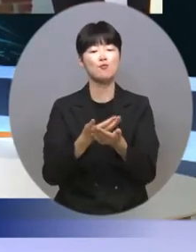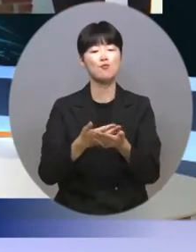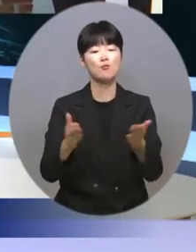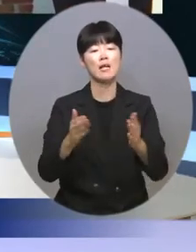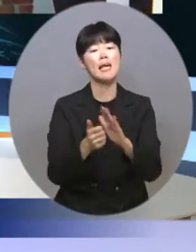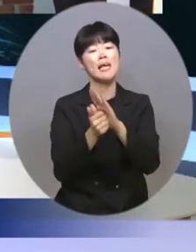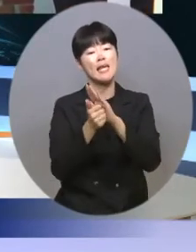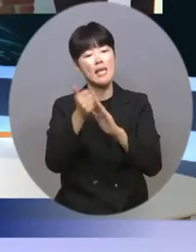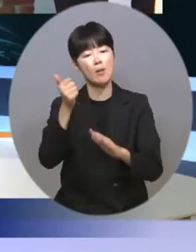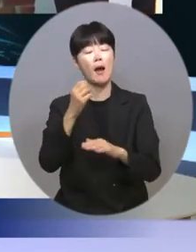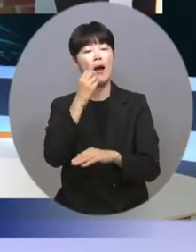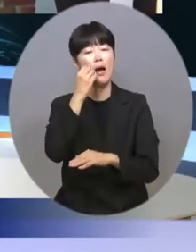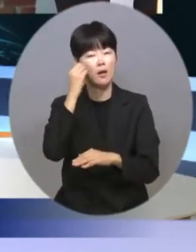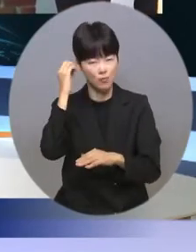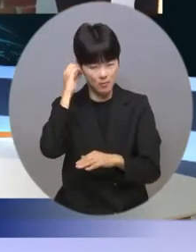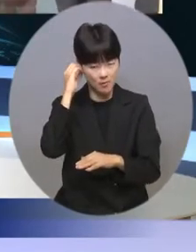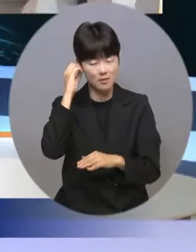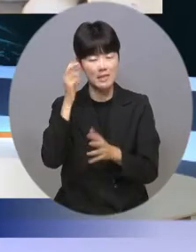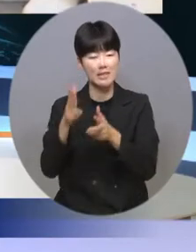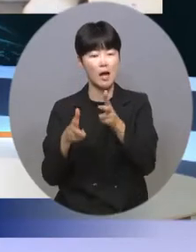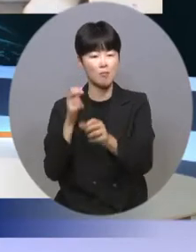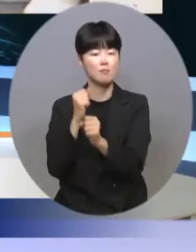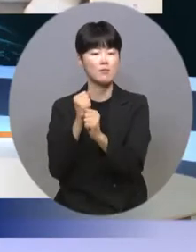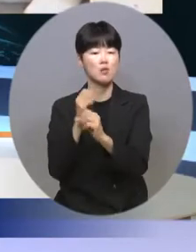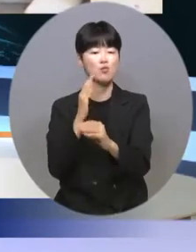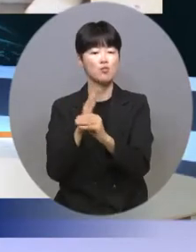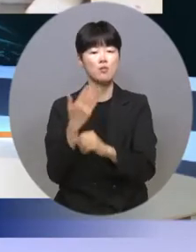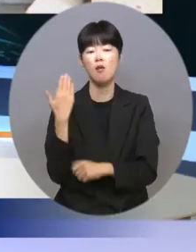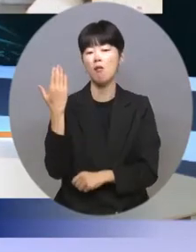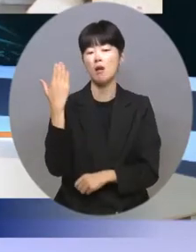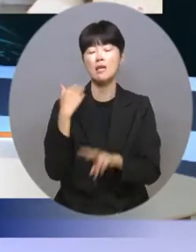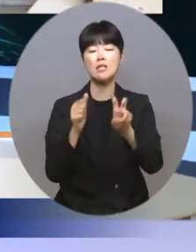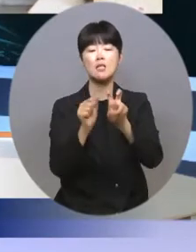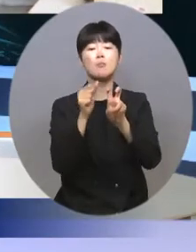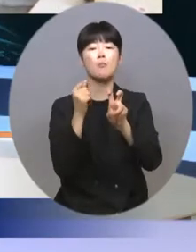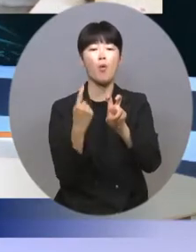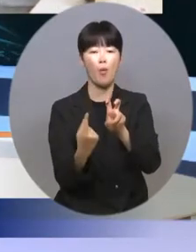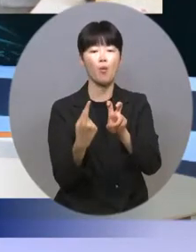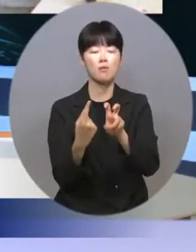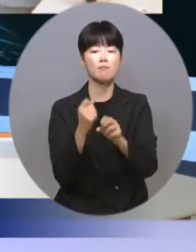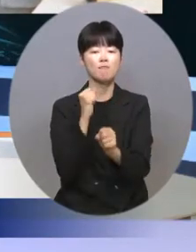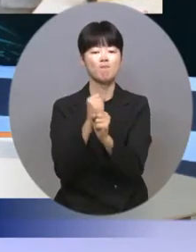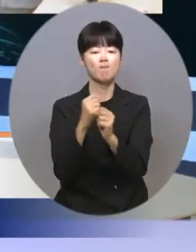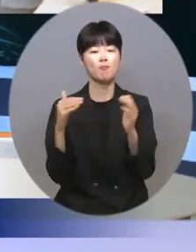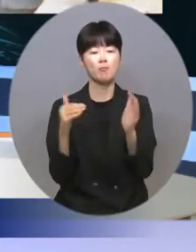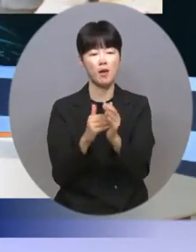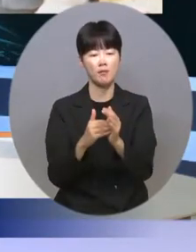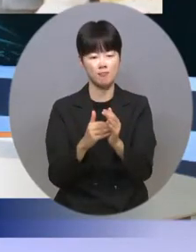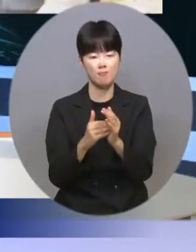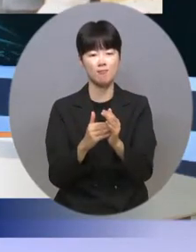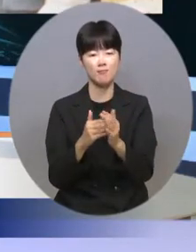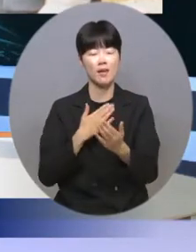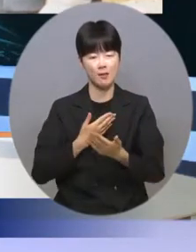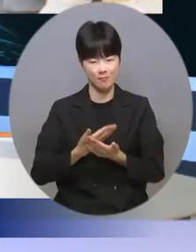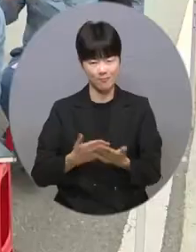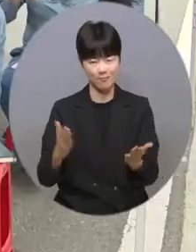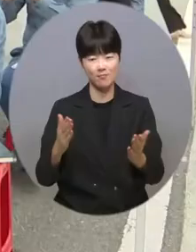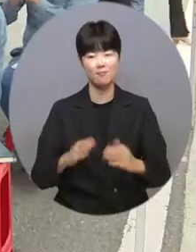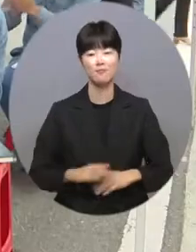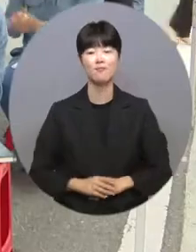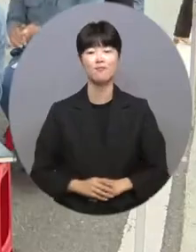있습니다 최근 희망 하우스 20호 가 준공 됐는데요 자세한 소식 이용중 기자가 보도합니다